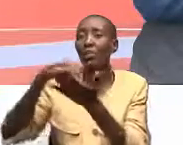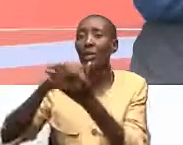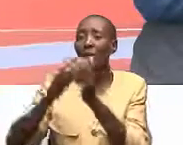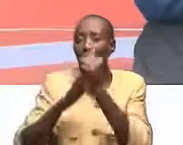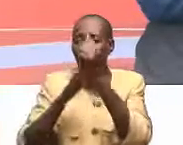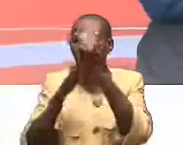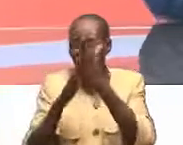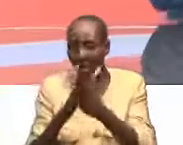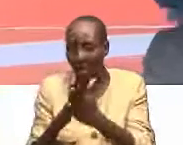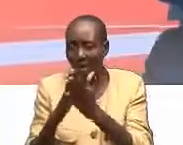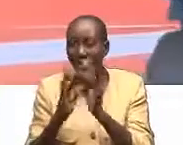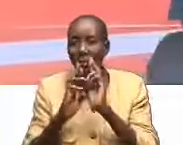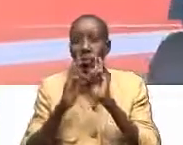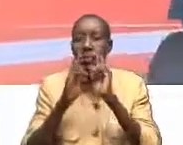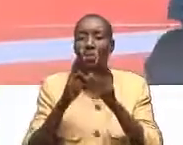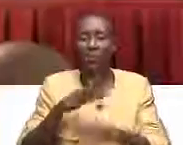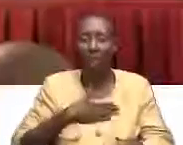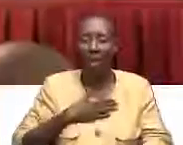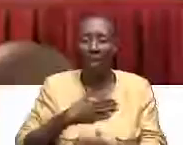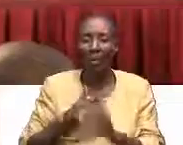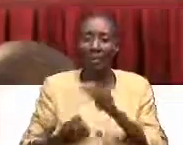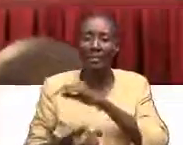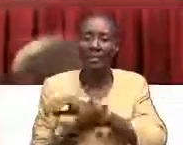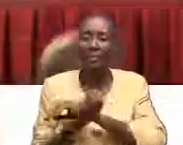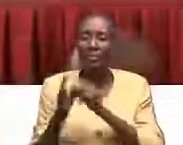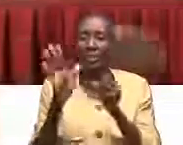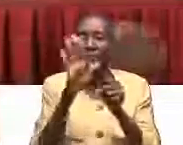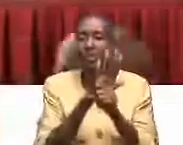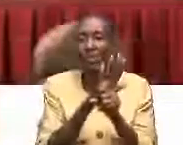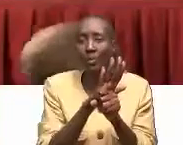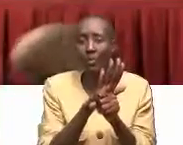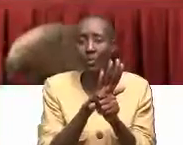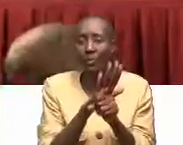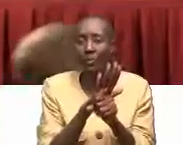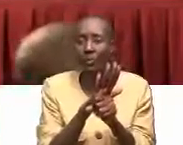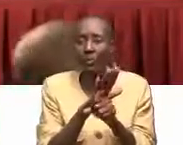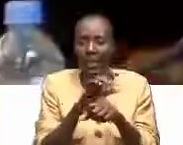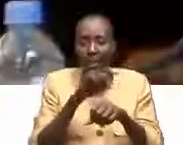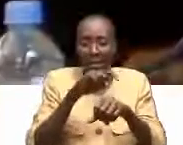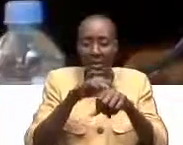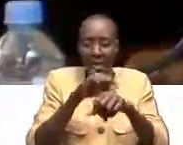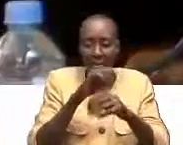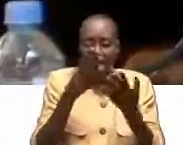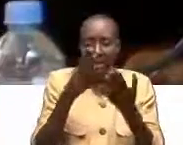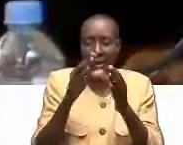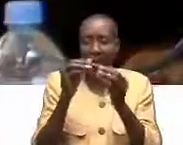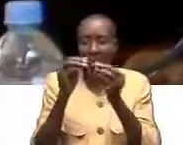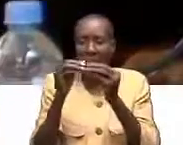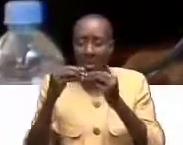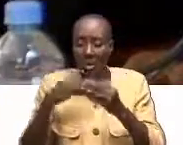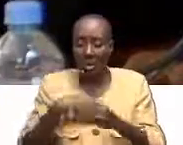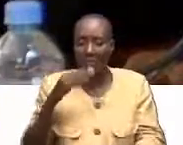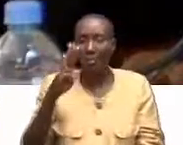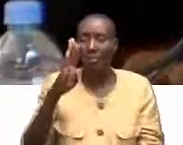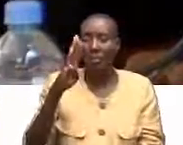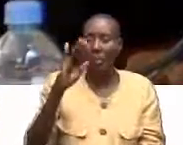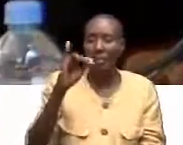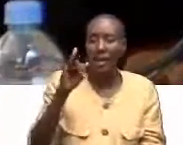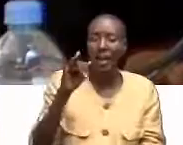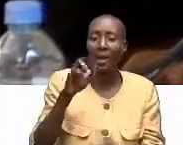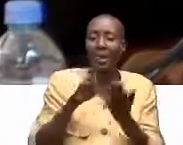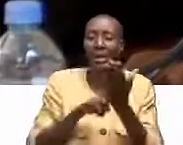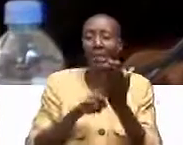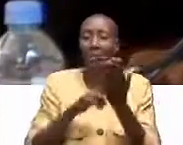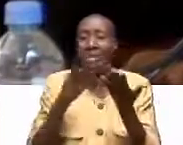na taarifa hiyo kikamilifu. Katika kikao na jopo kazi la BBI, wawakilishi wa vijana katika vyuo vikuu nchini